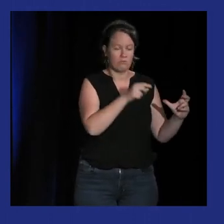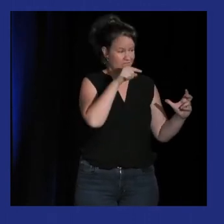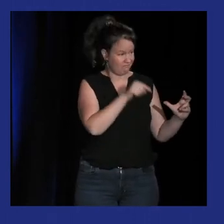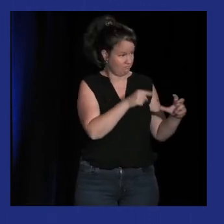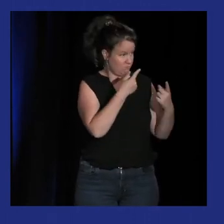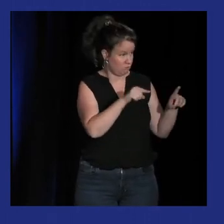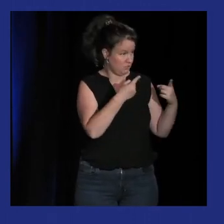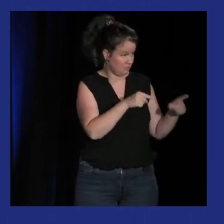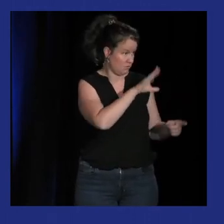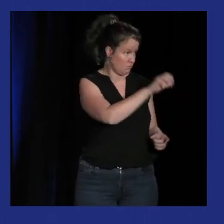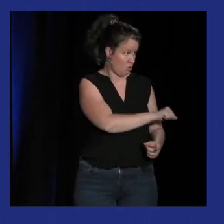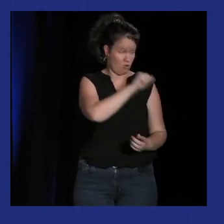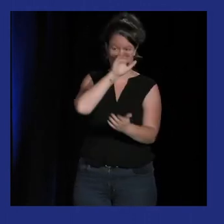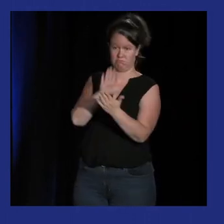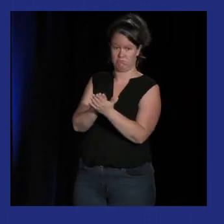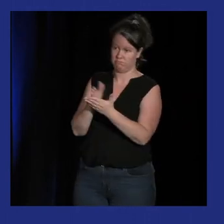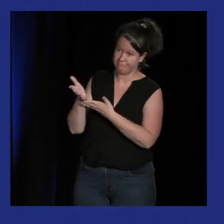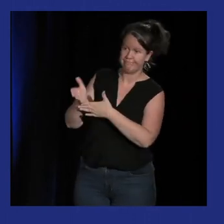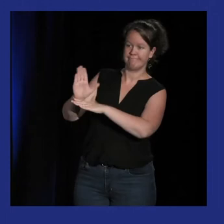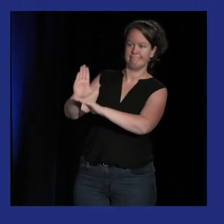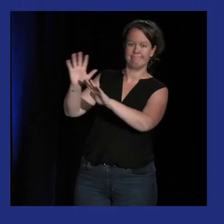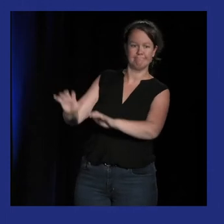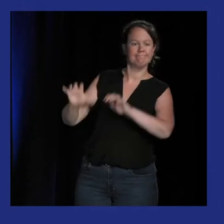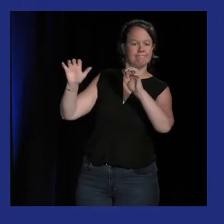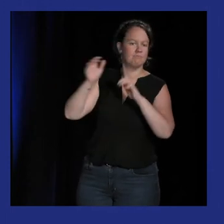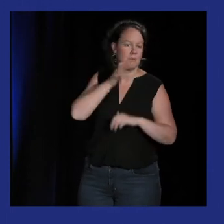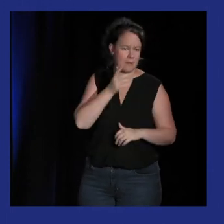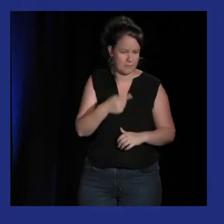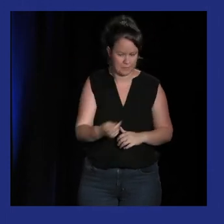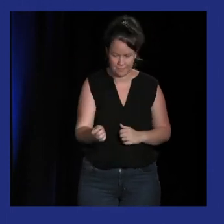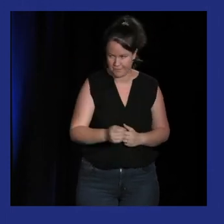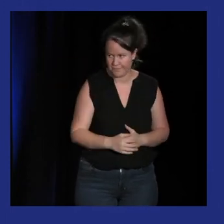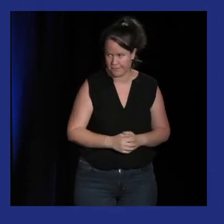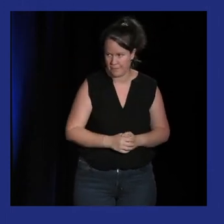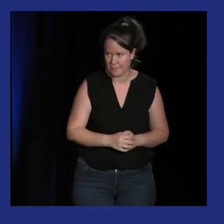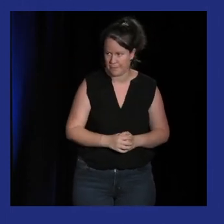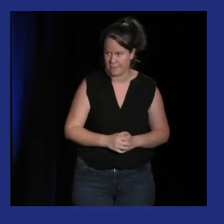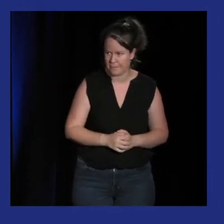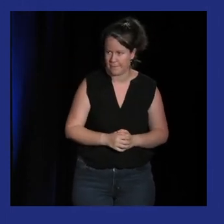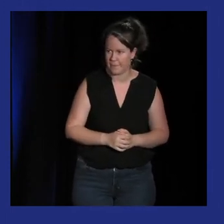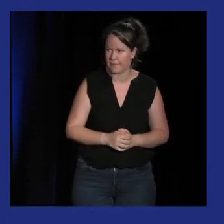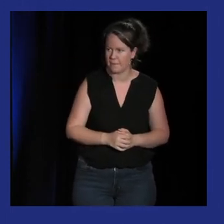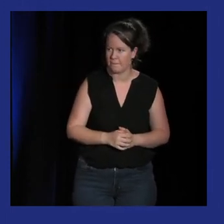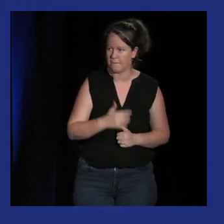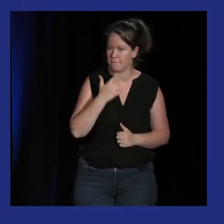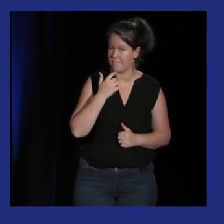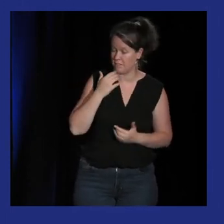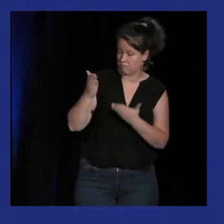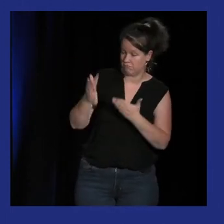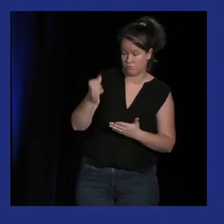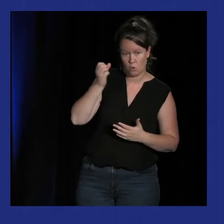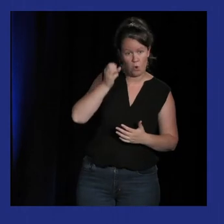la jouer comme ça en concert et du coup tout simplement romain toi comment